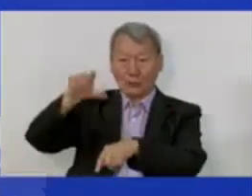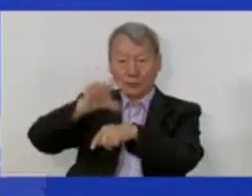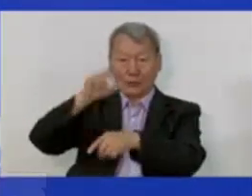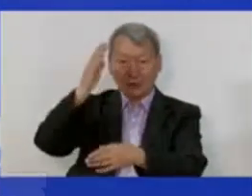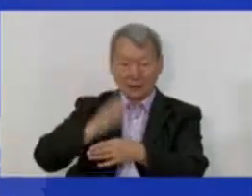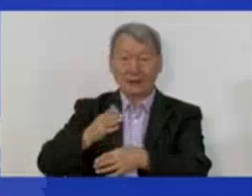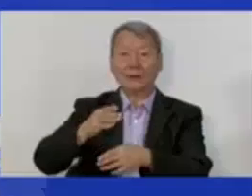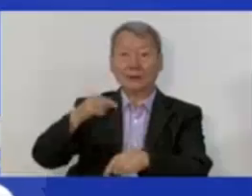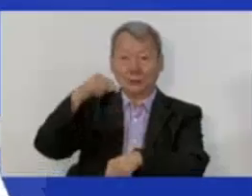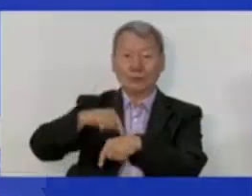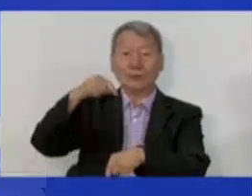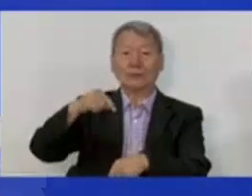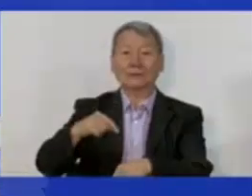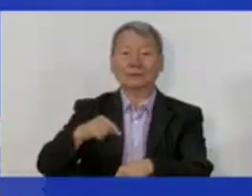болса,